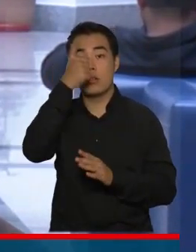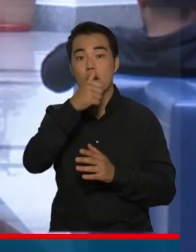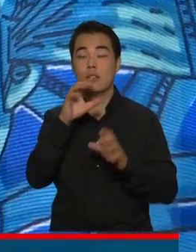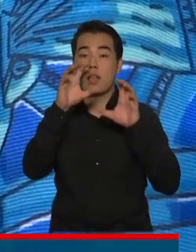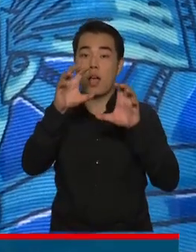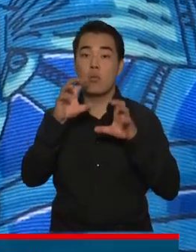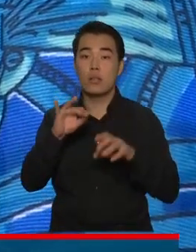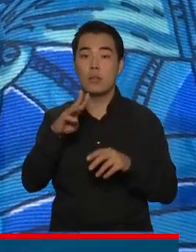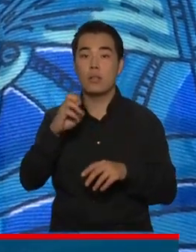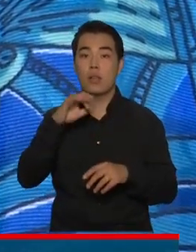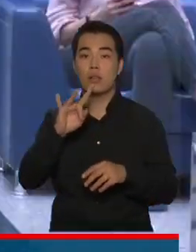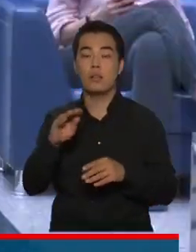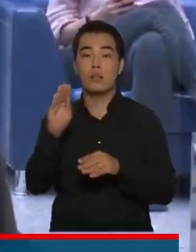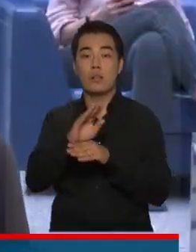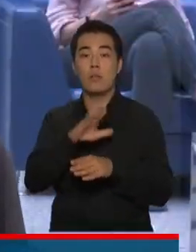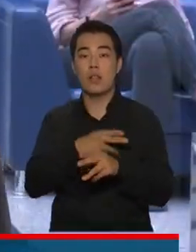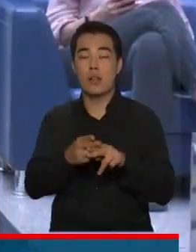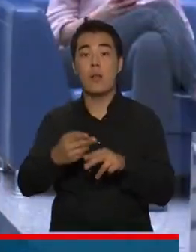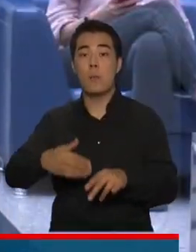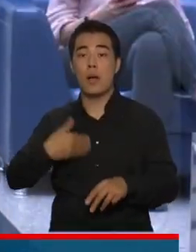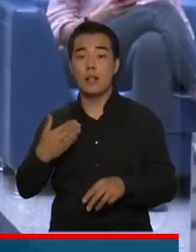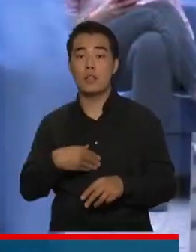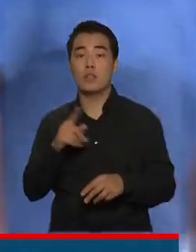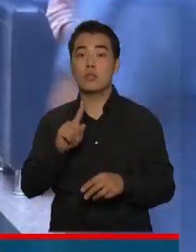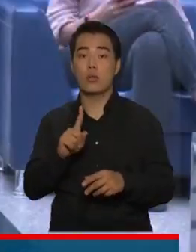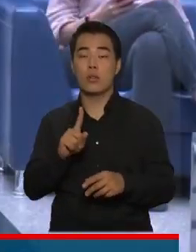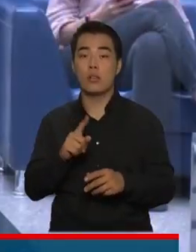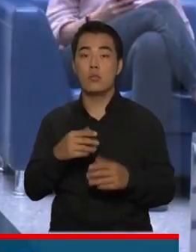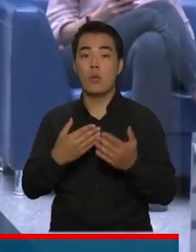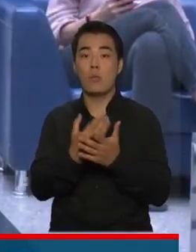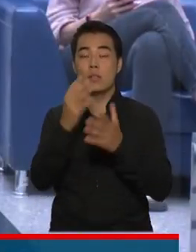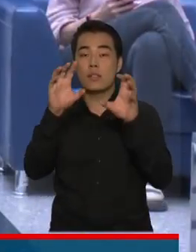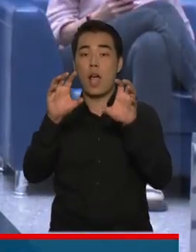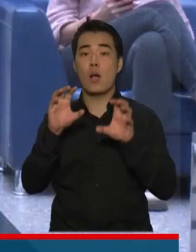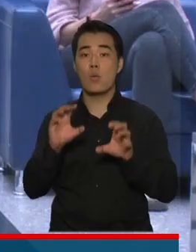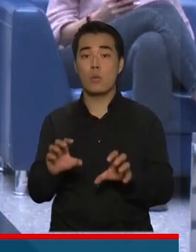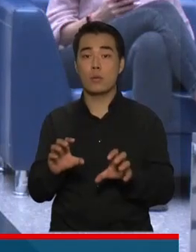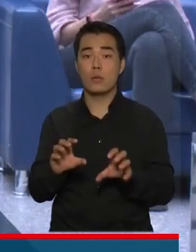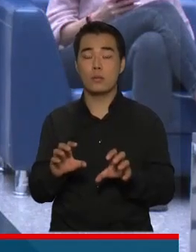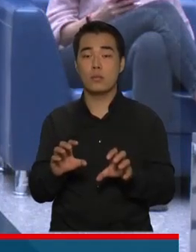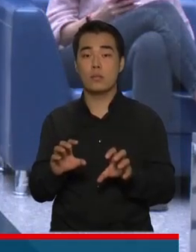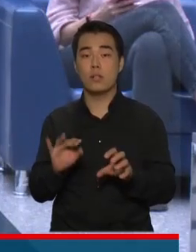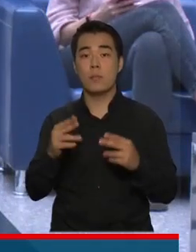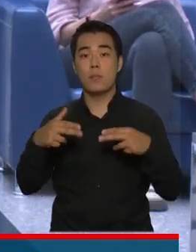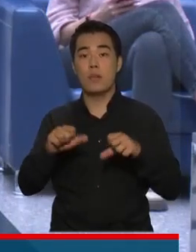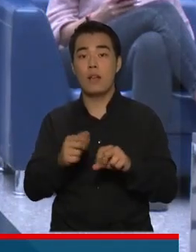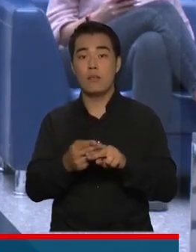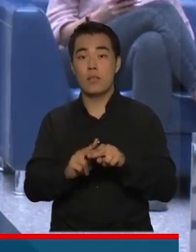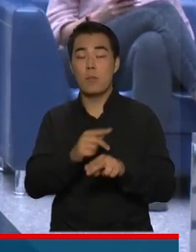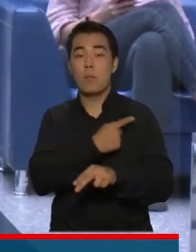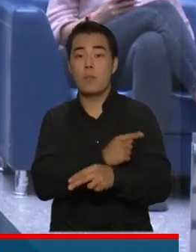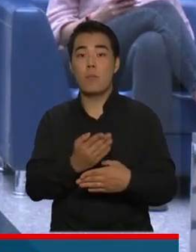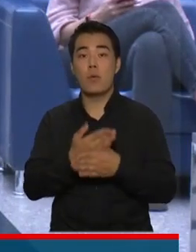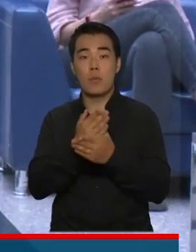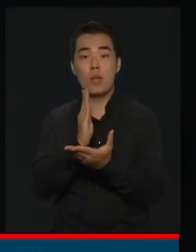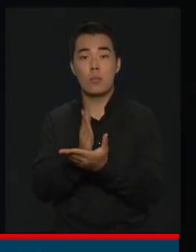кәсіби медиатор қосылды. Оның пайдасы жаңа құқықтық медиативтік көмек